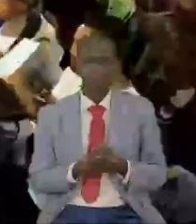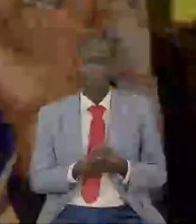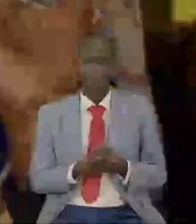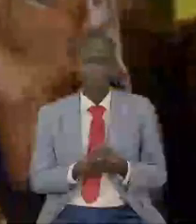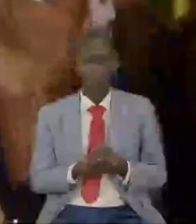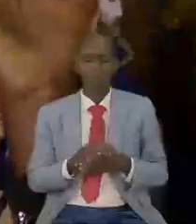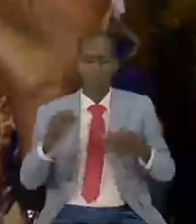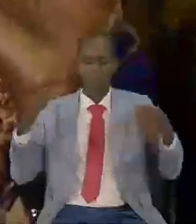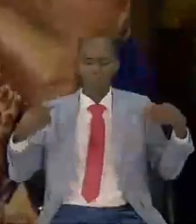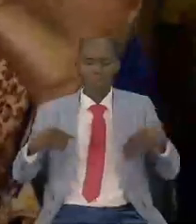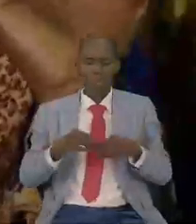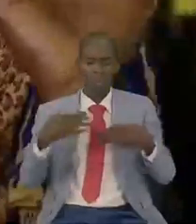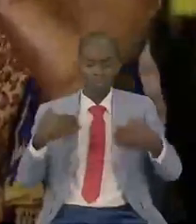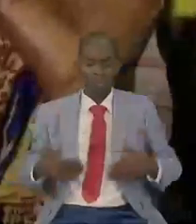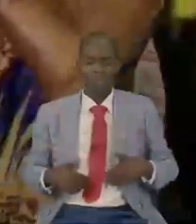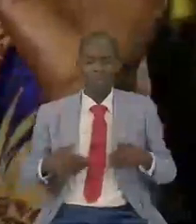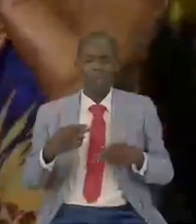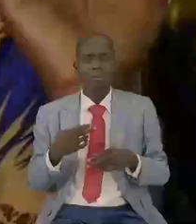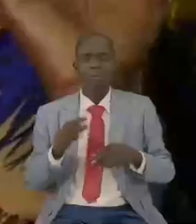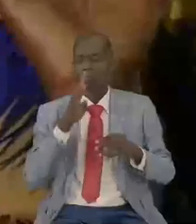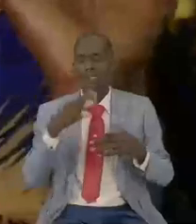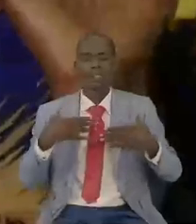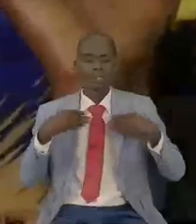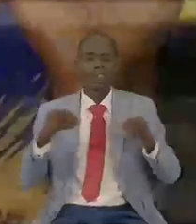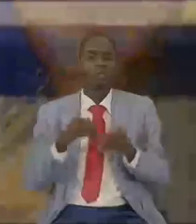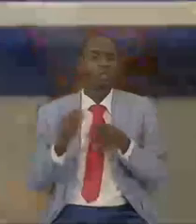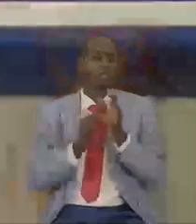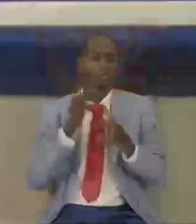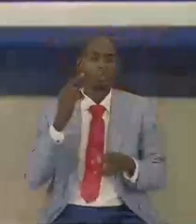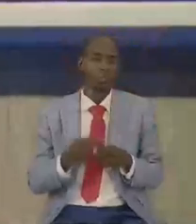Arthrite, vous êtes guéris au nom de Jésus.